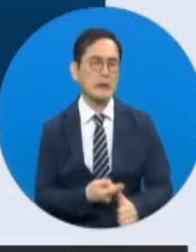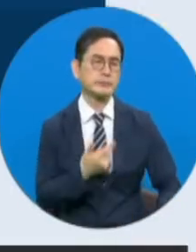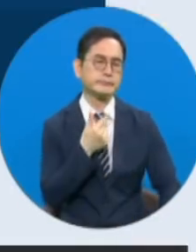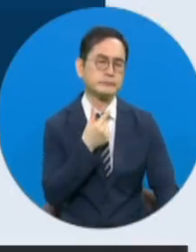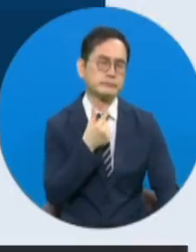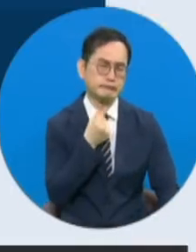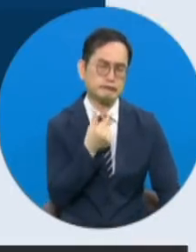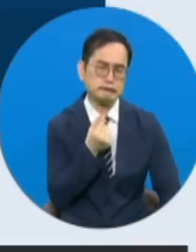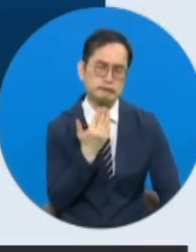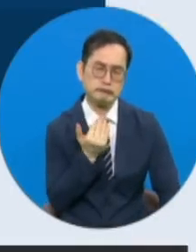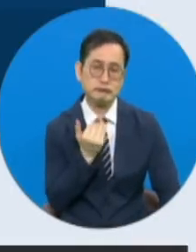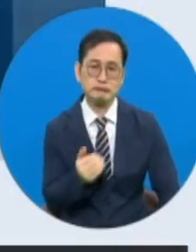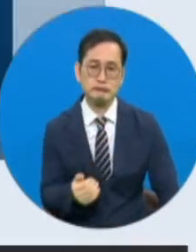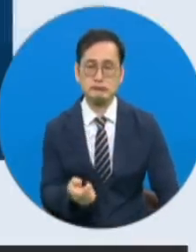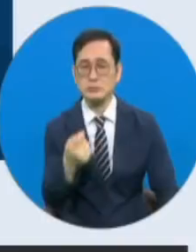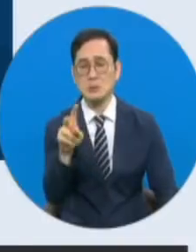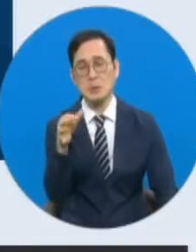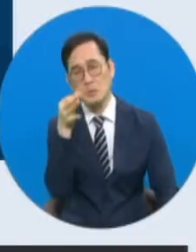건데